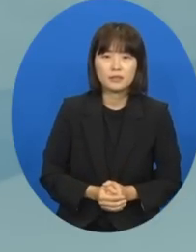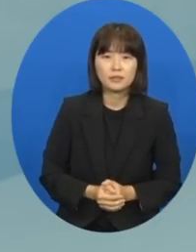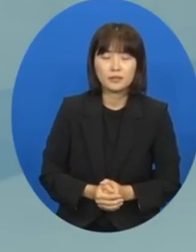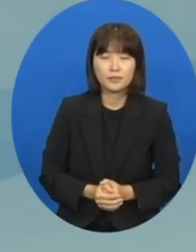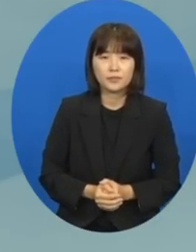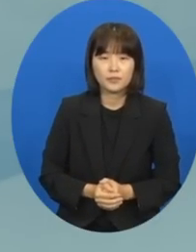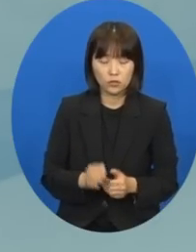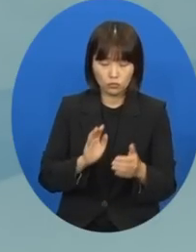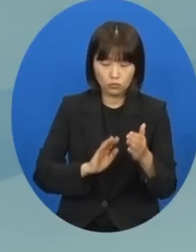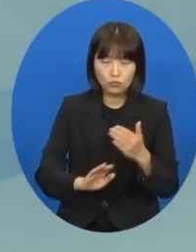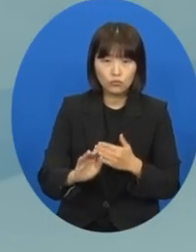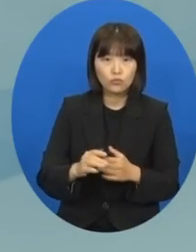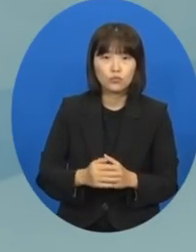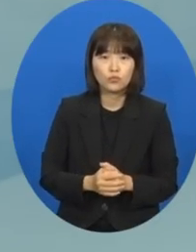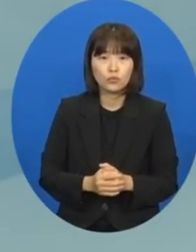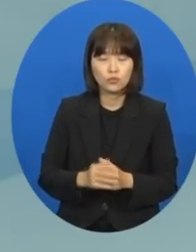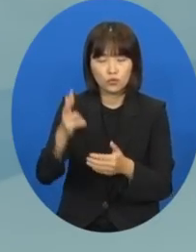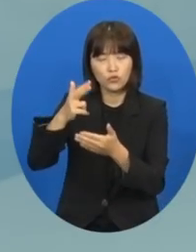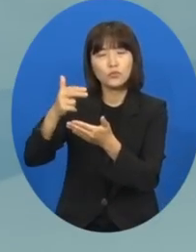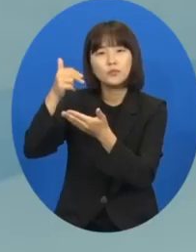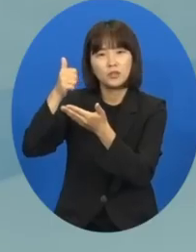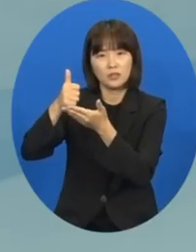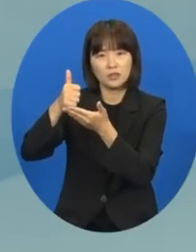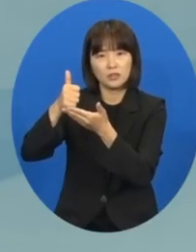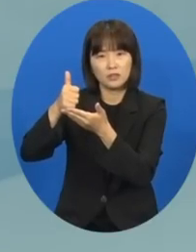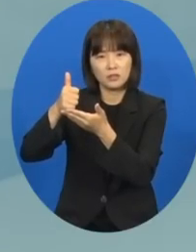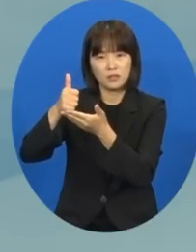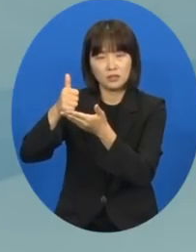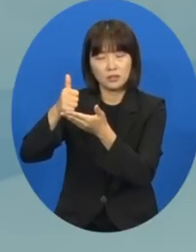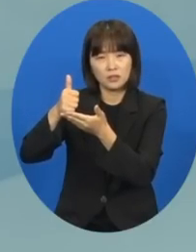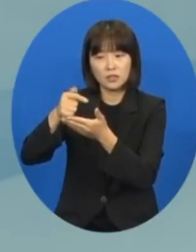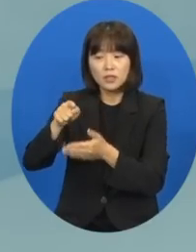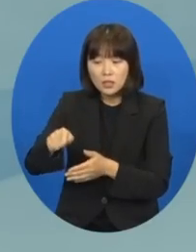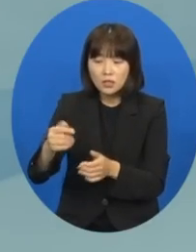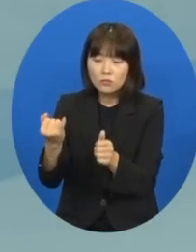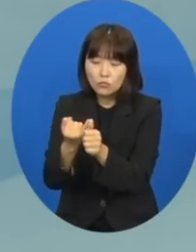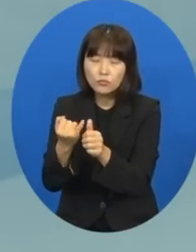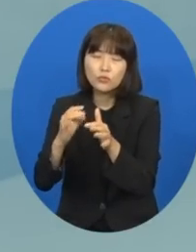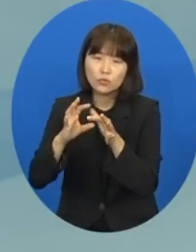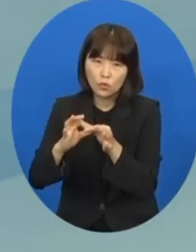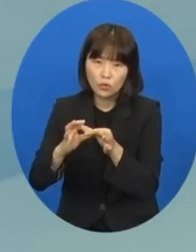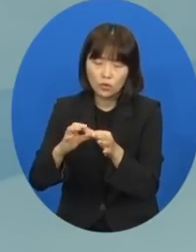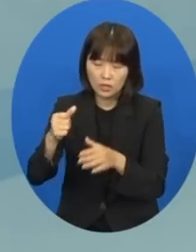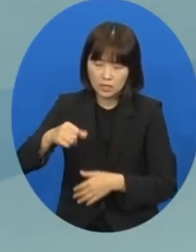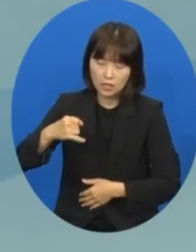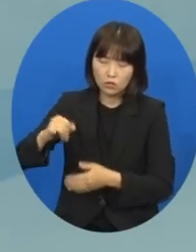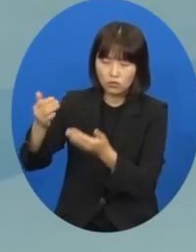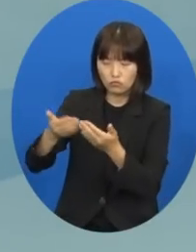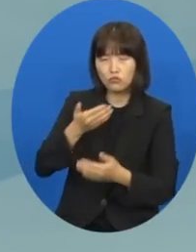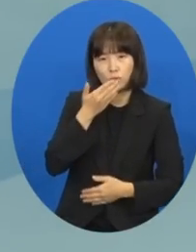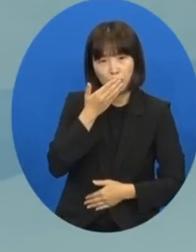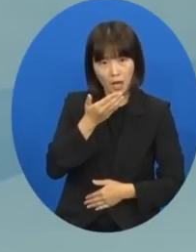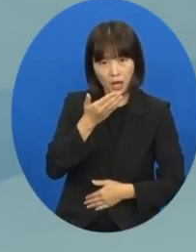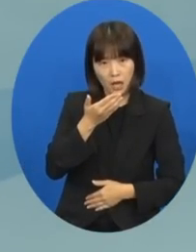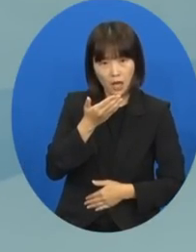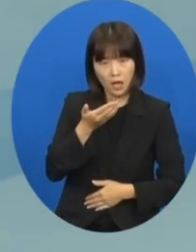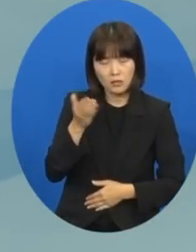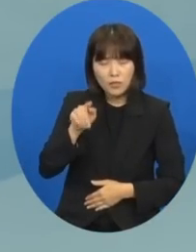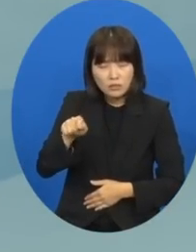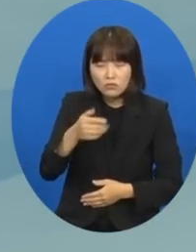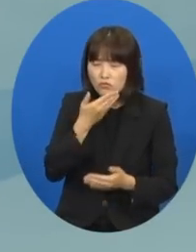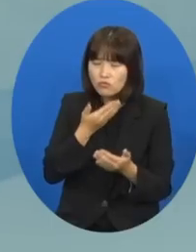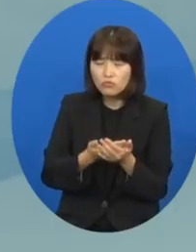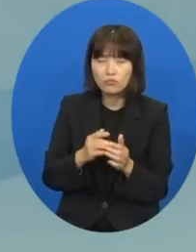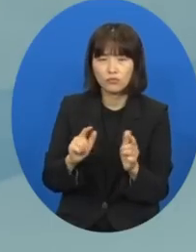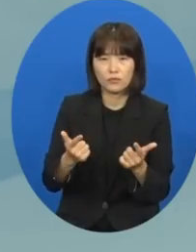그 이후에 주님께서 그분을 통해서, 부부를 통해서 자녀를 주실 수도 있죠. 그런데 그게 중요한 게 아닌